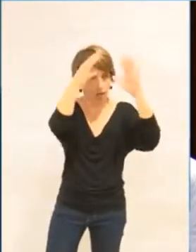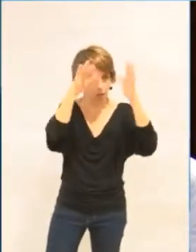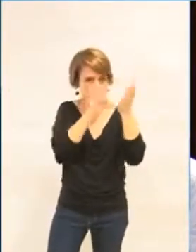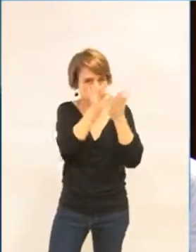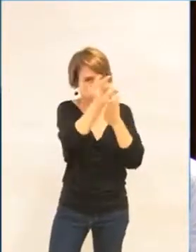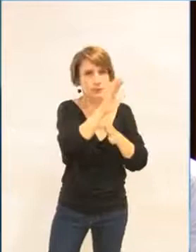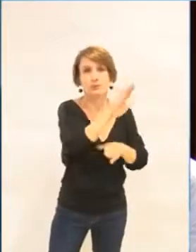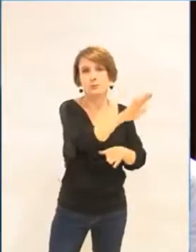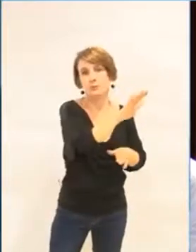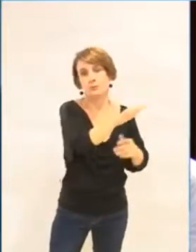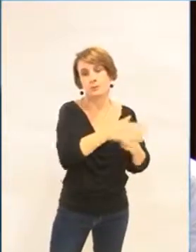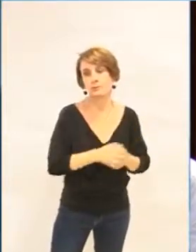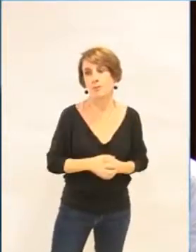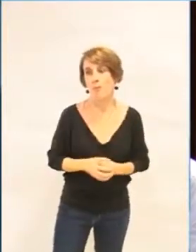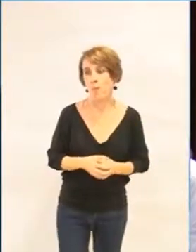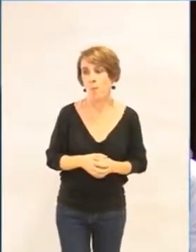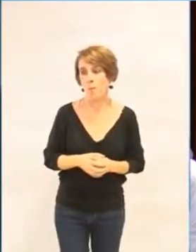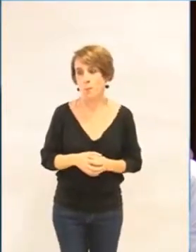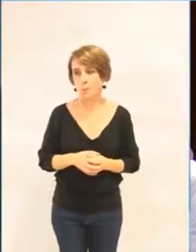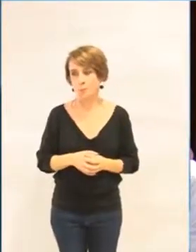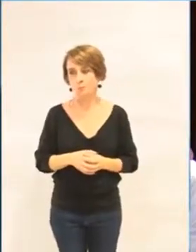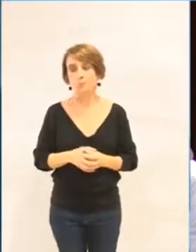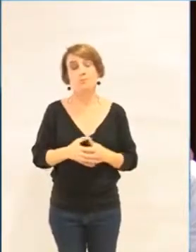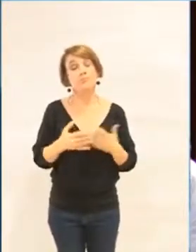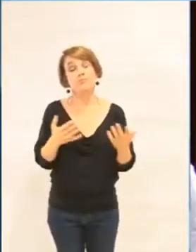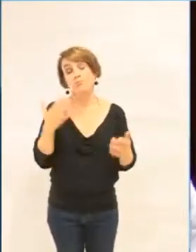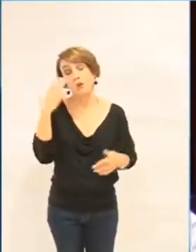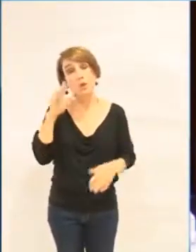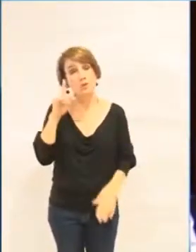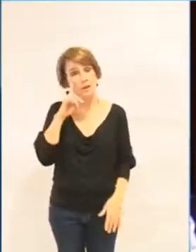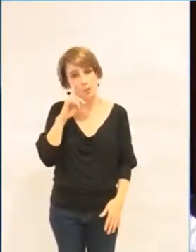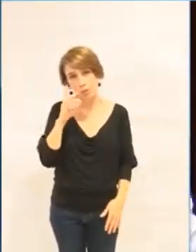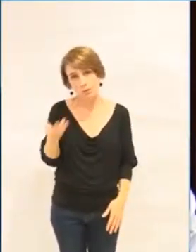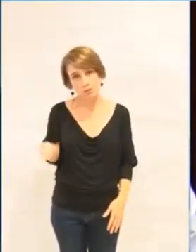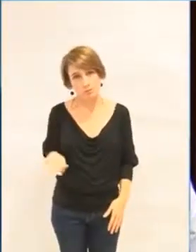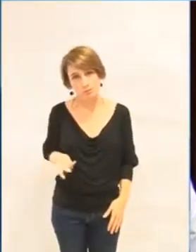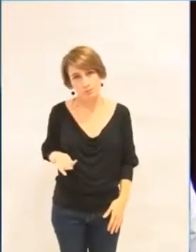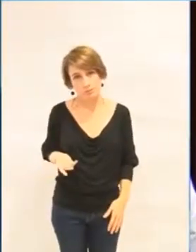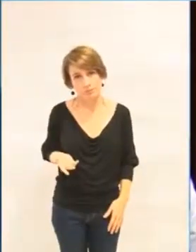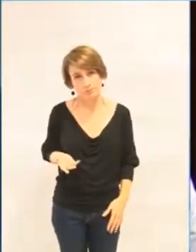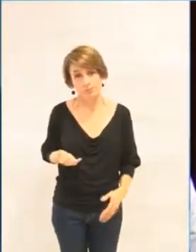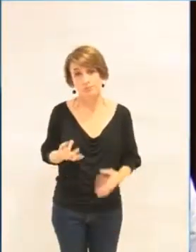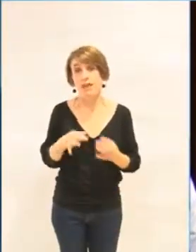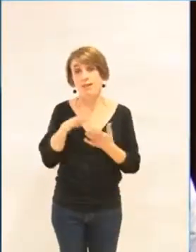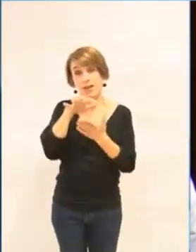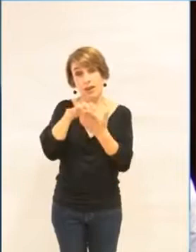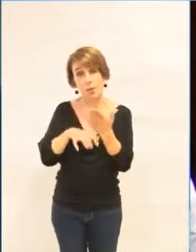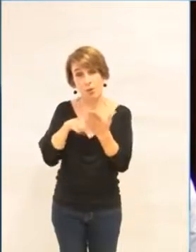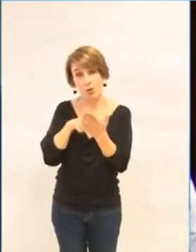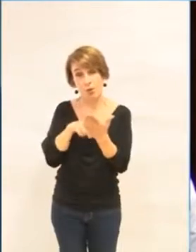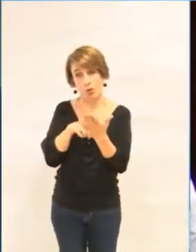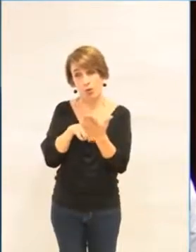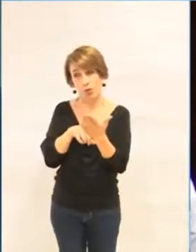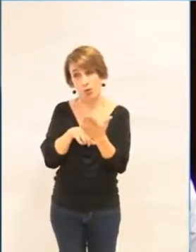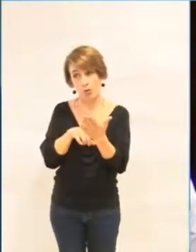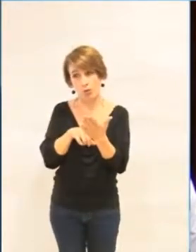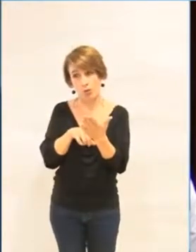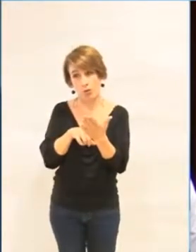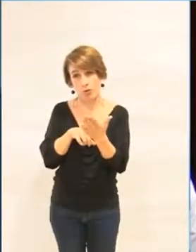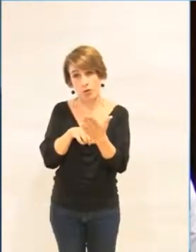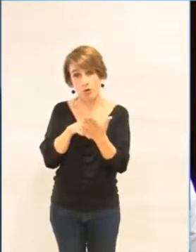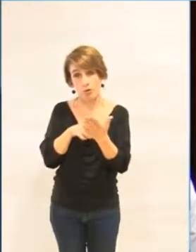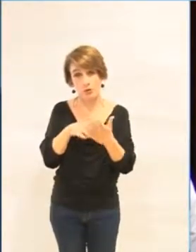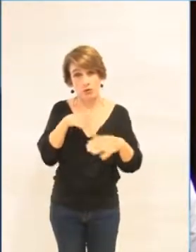passée. Les raisons sont connues. Pour ce qui concerne ce rapport, il porte sur deux